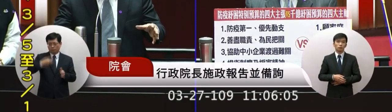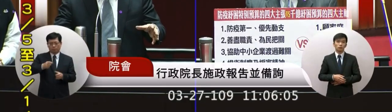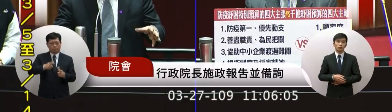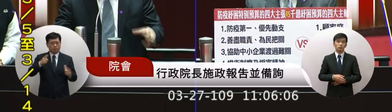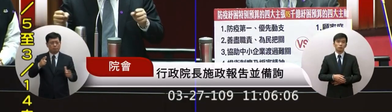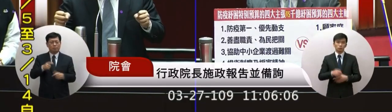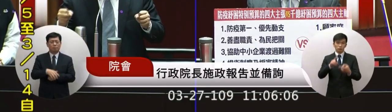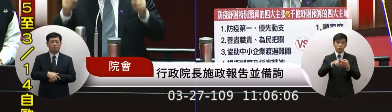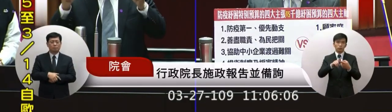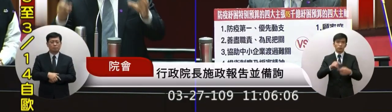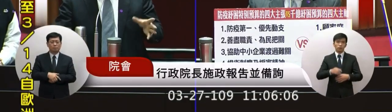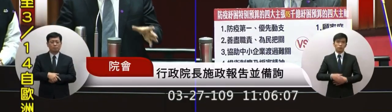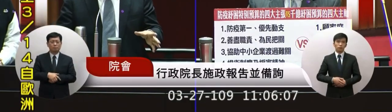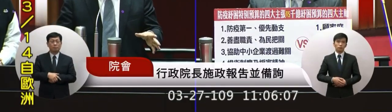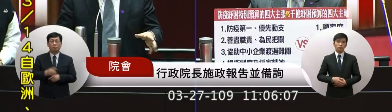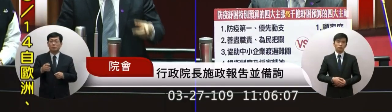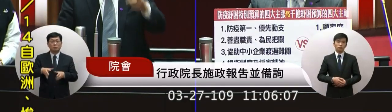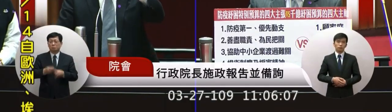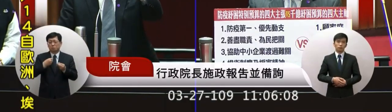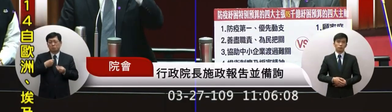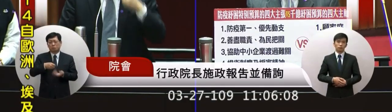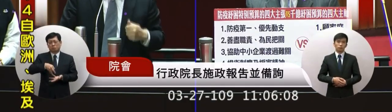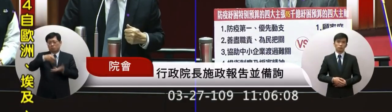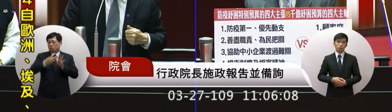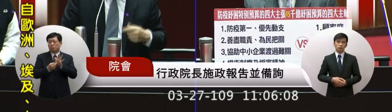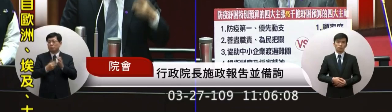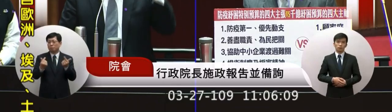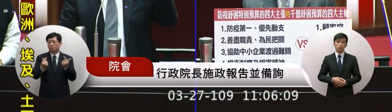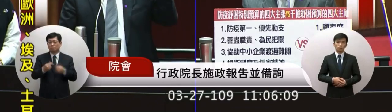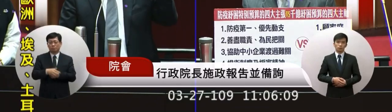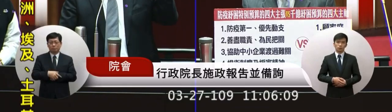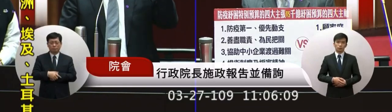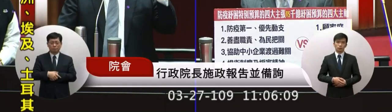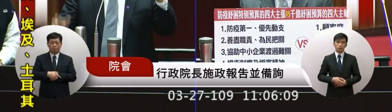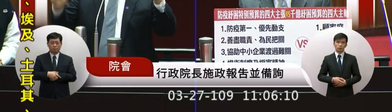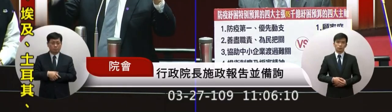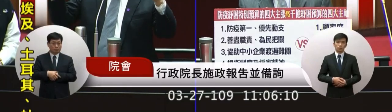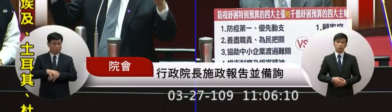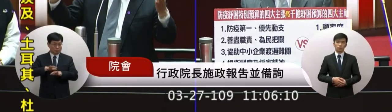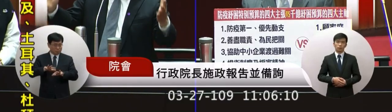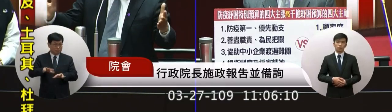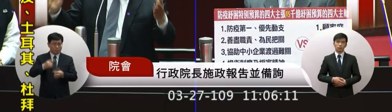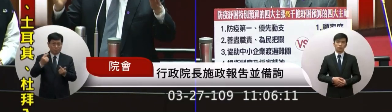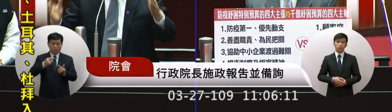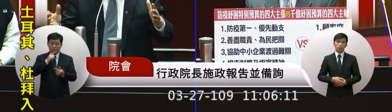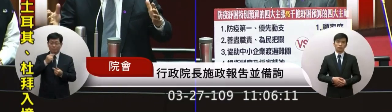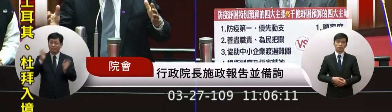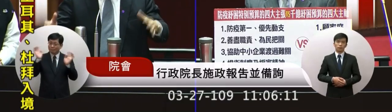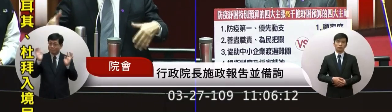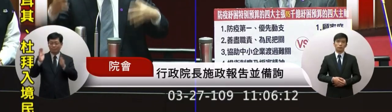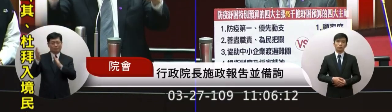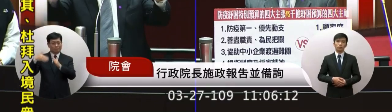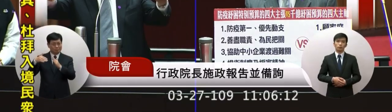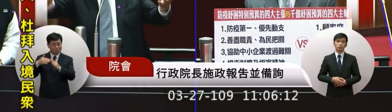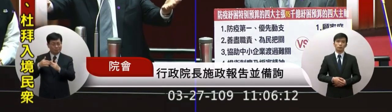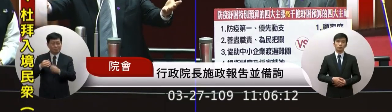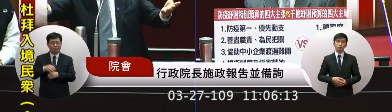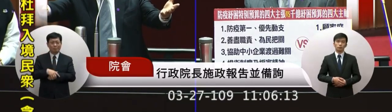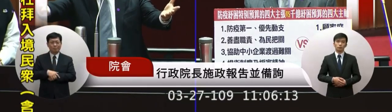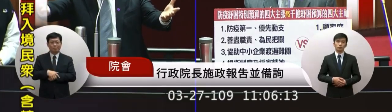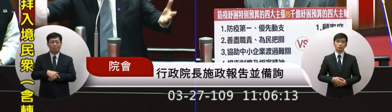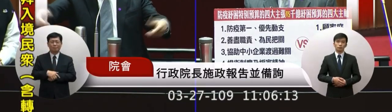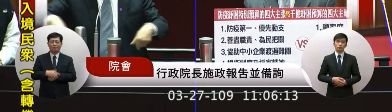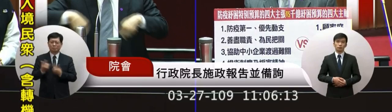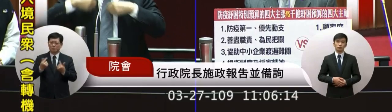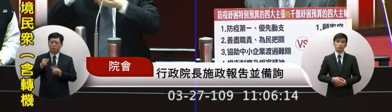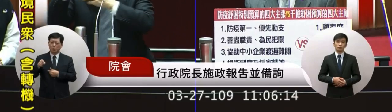大。 对。 啊，所以你免讲啥，我记一个咧，就讲咱即讲儿童学校，按到有诶